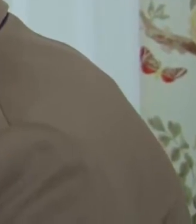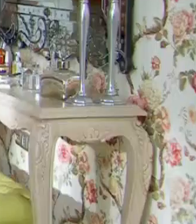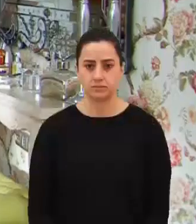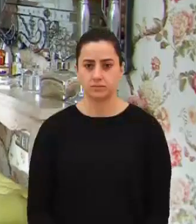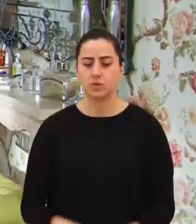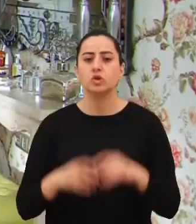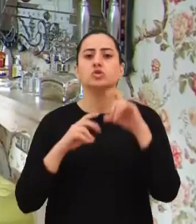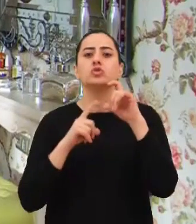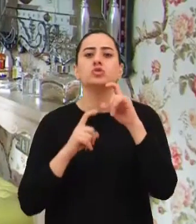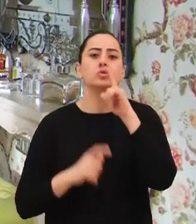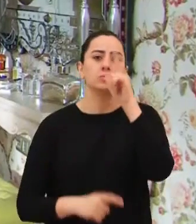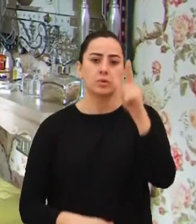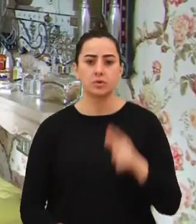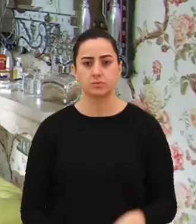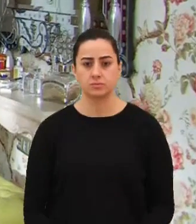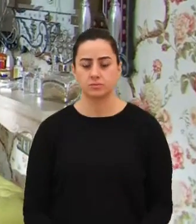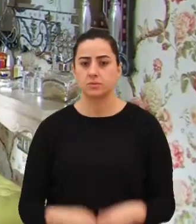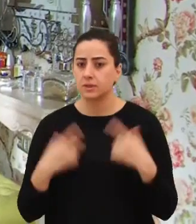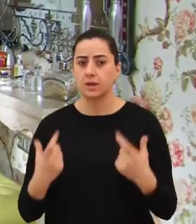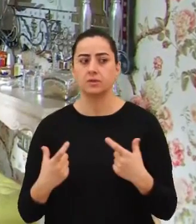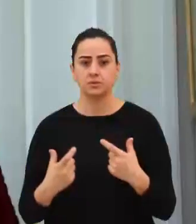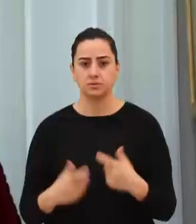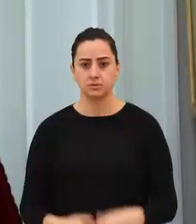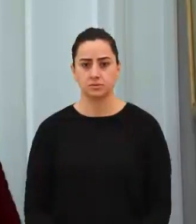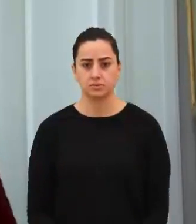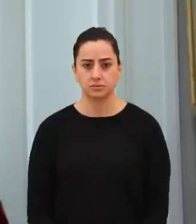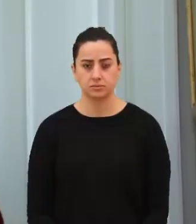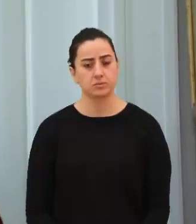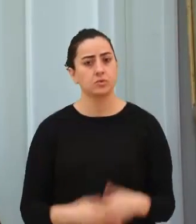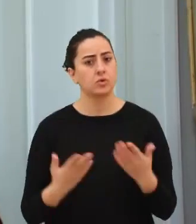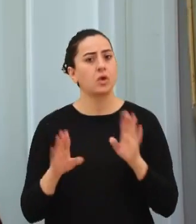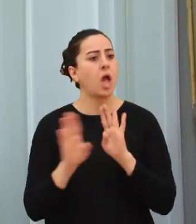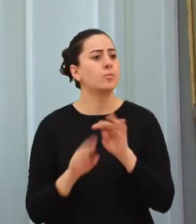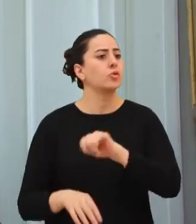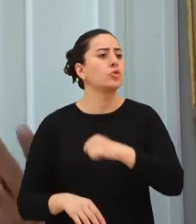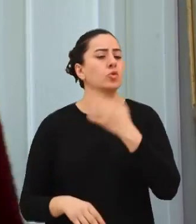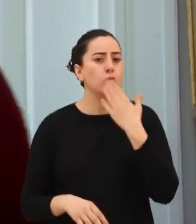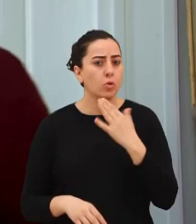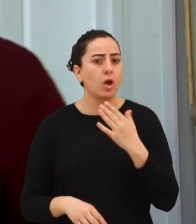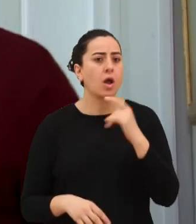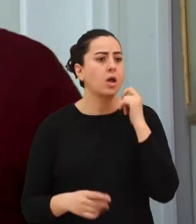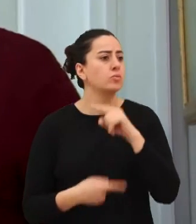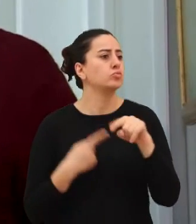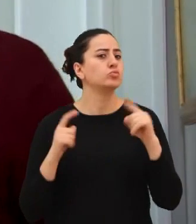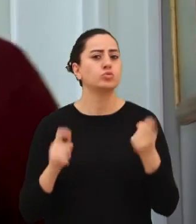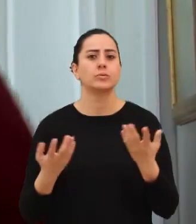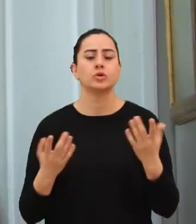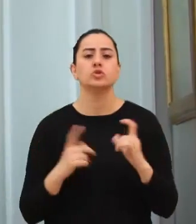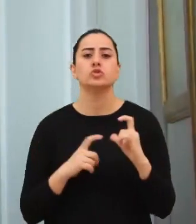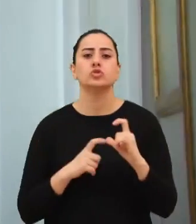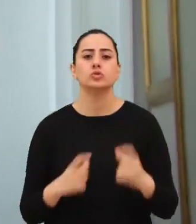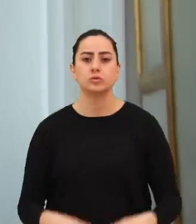La Şükrü! Sen neredesin? La kapının kolu yok. Ara ki adamı bulasın ha. Şükrü!